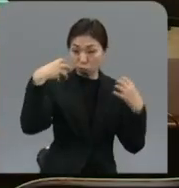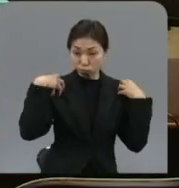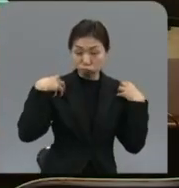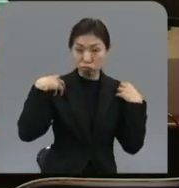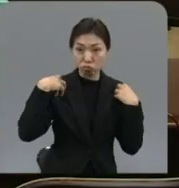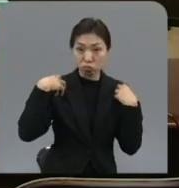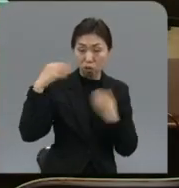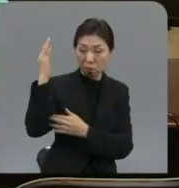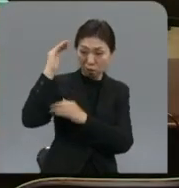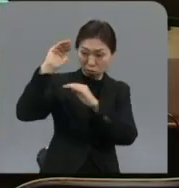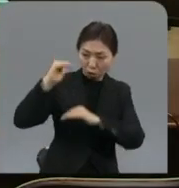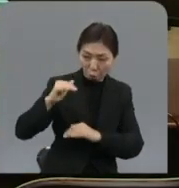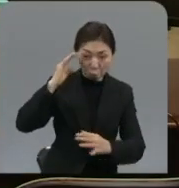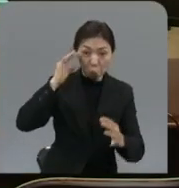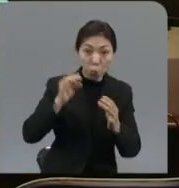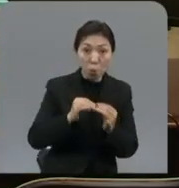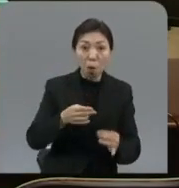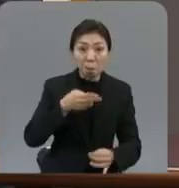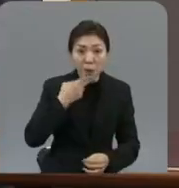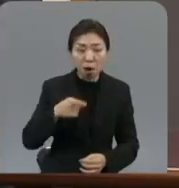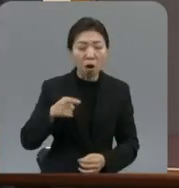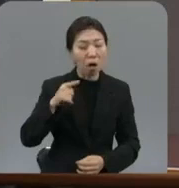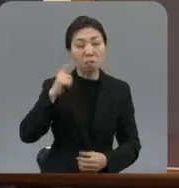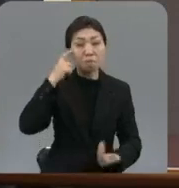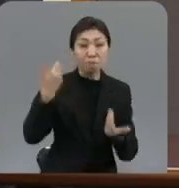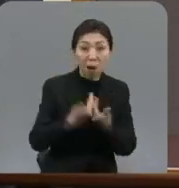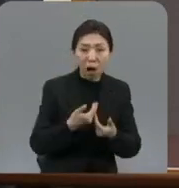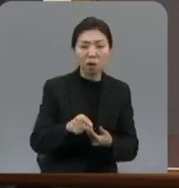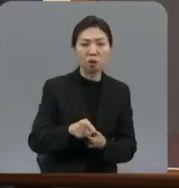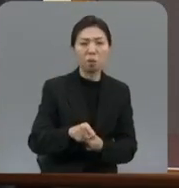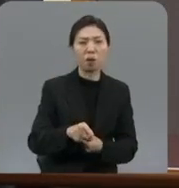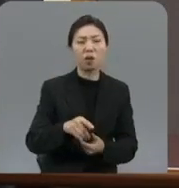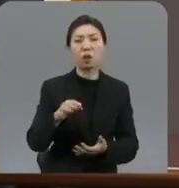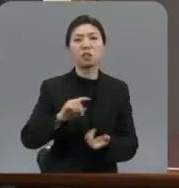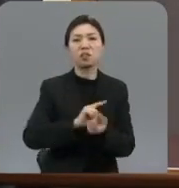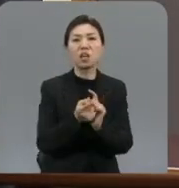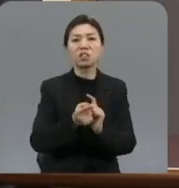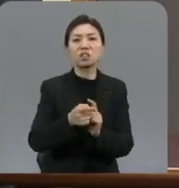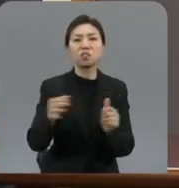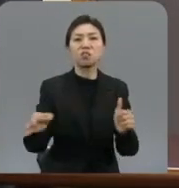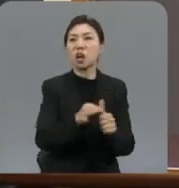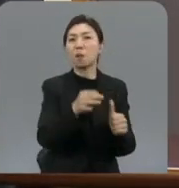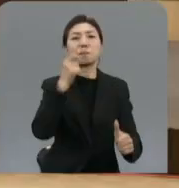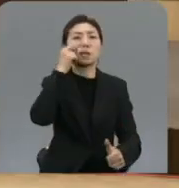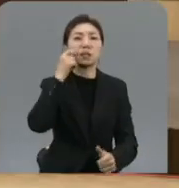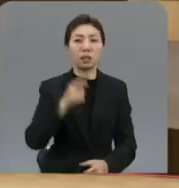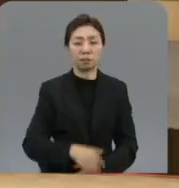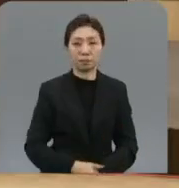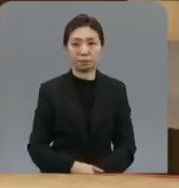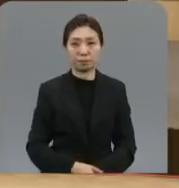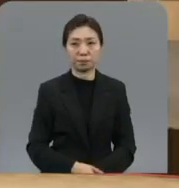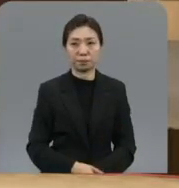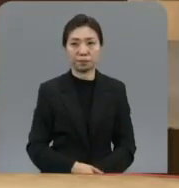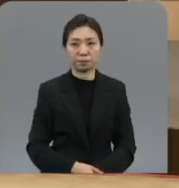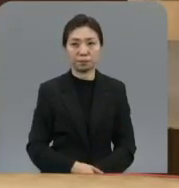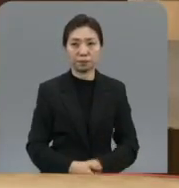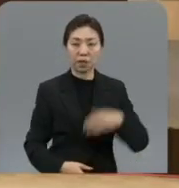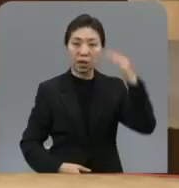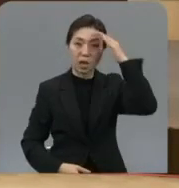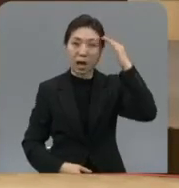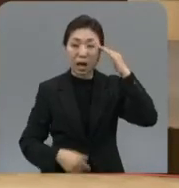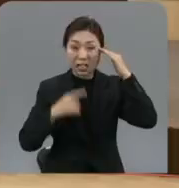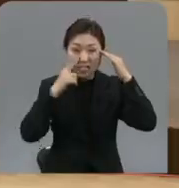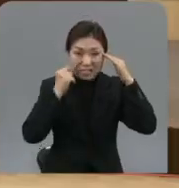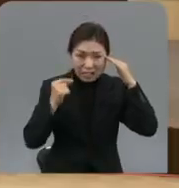l'argent au tribunal les victimes et leurs familles envisagent également de saisir la justice pour que celle-ci tranche la question de savoir si